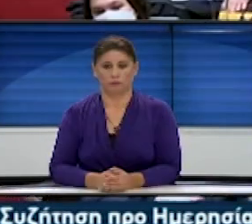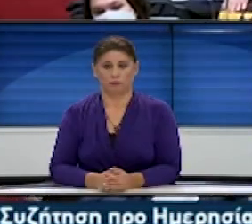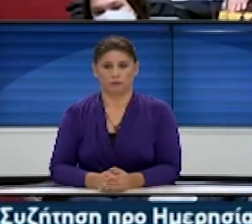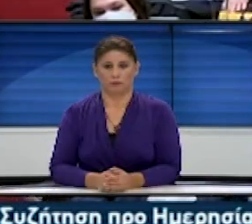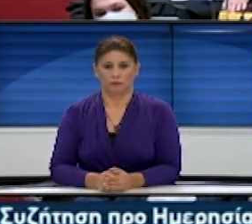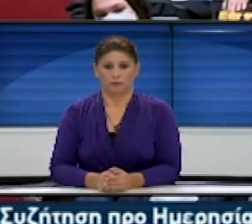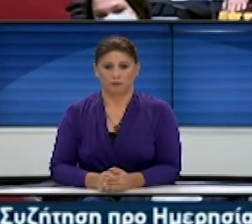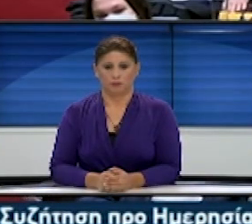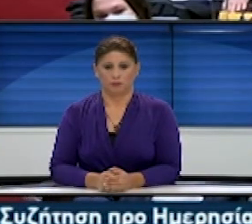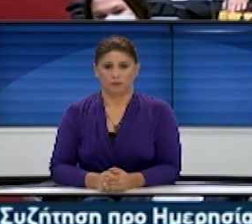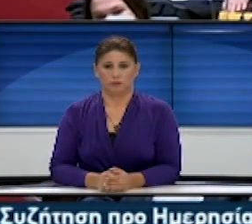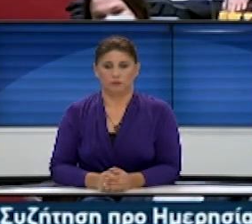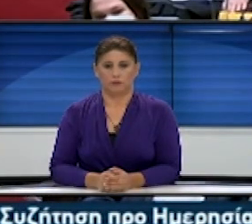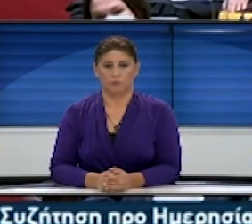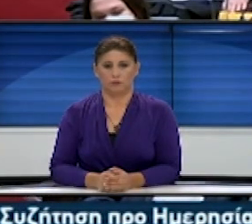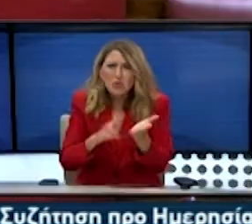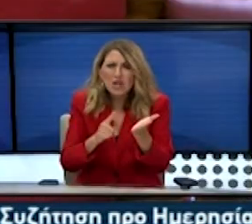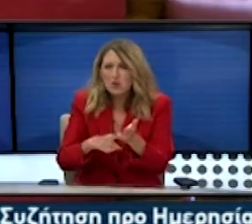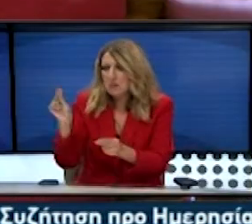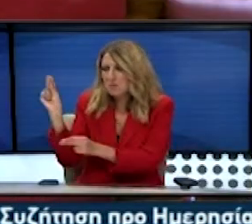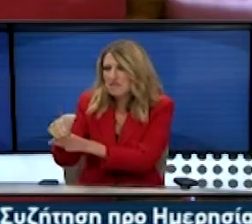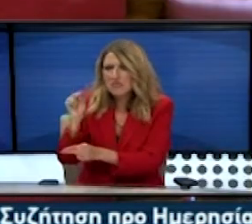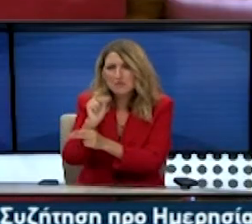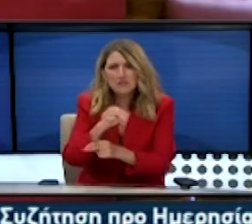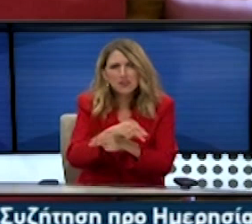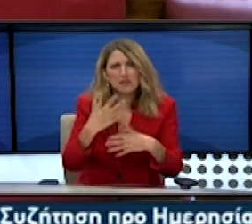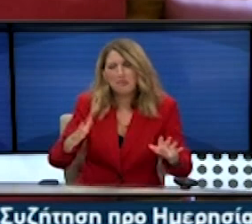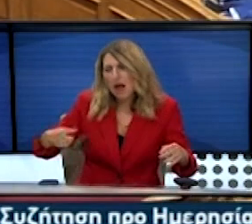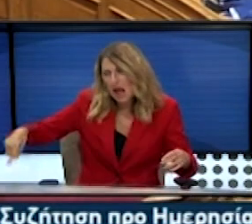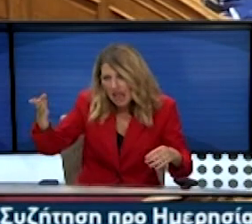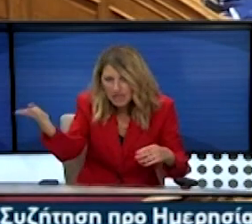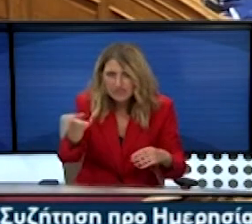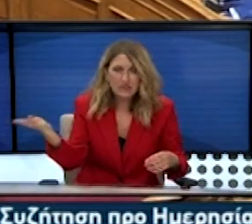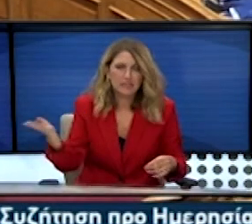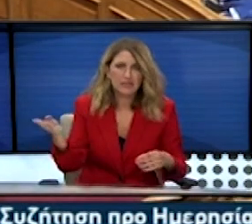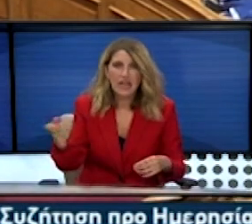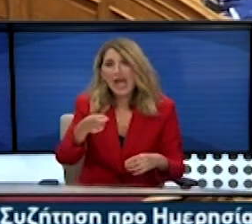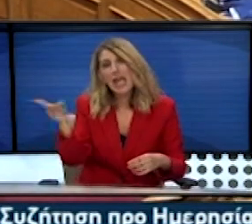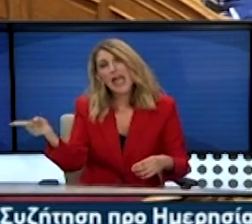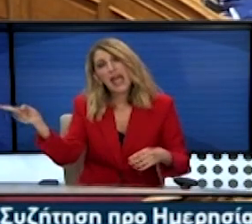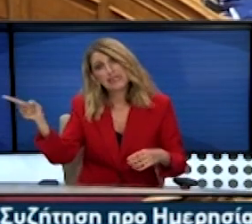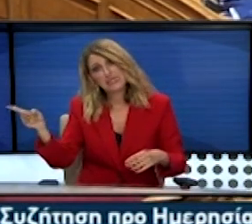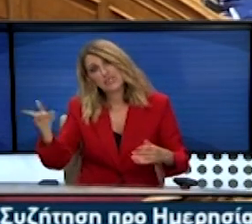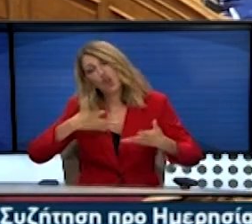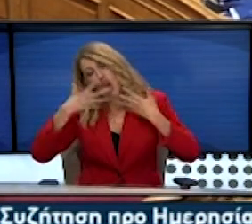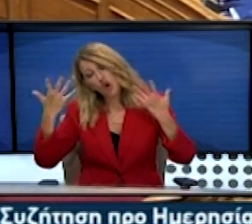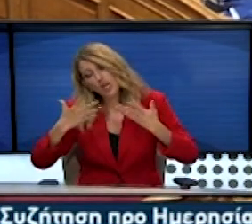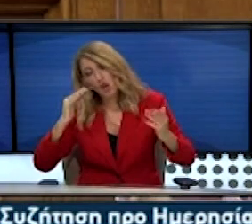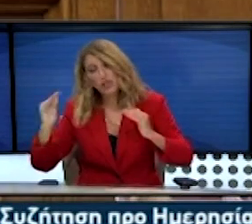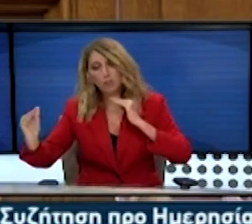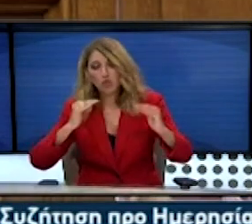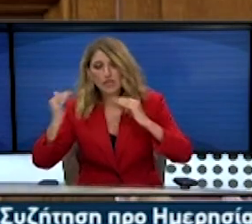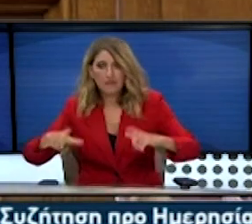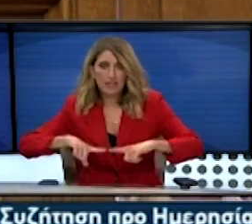είναι σημείο σταθερότητας και αναφοράς. Δηλαδή κανείς δεν αμφισβητεί ότι λίγο πολύ τα νούμερα του